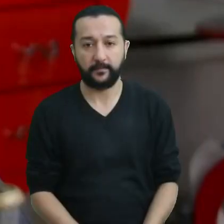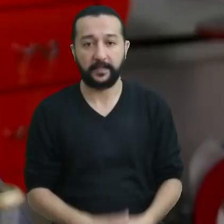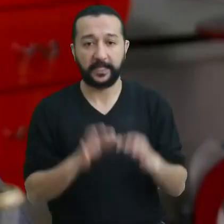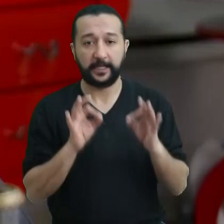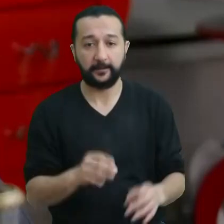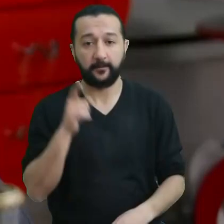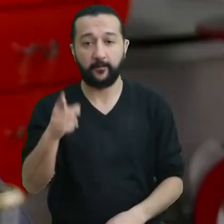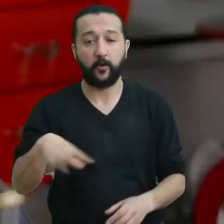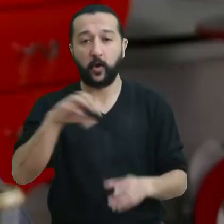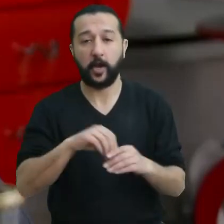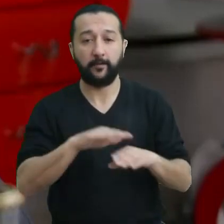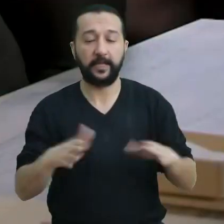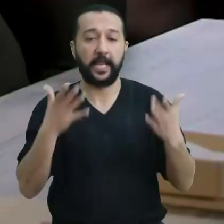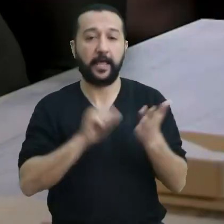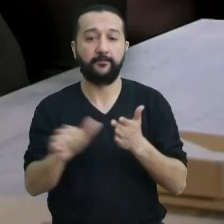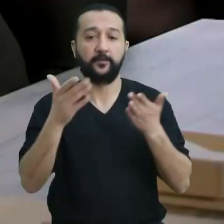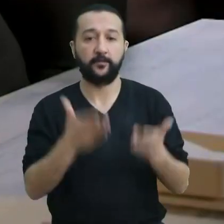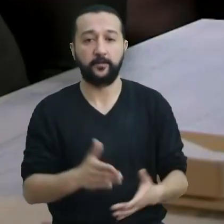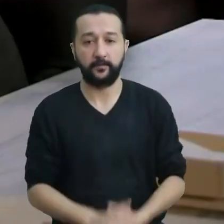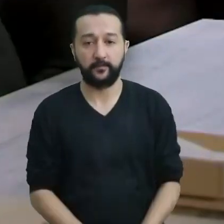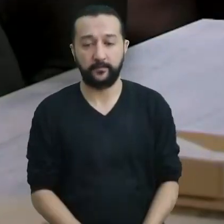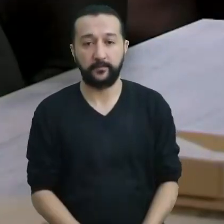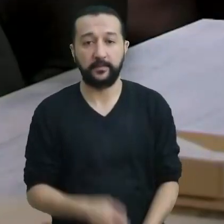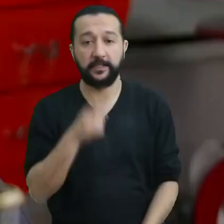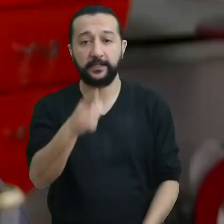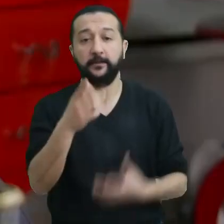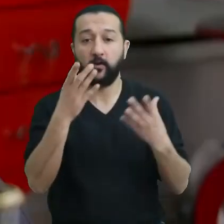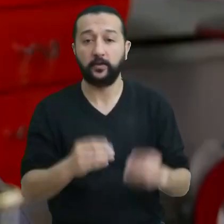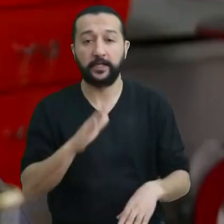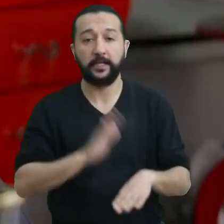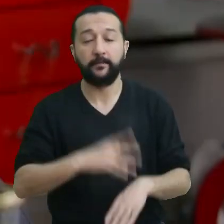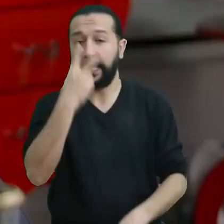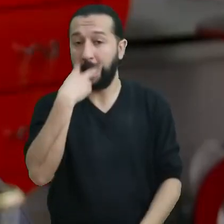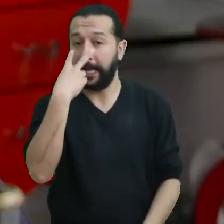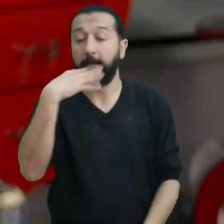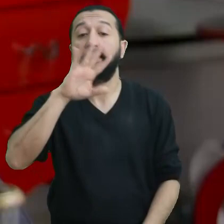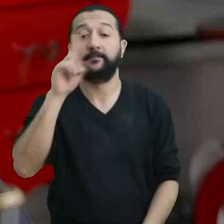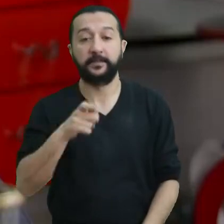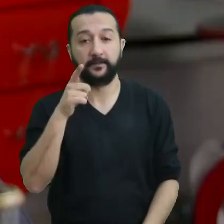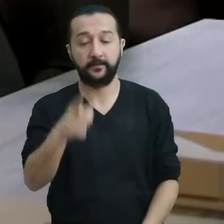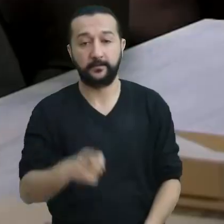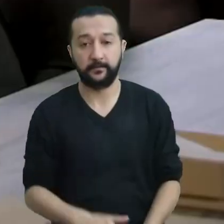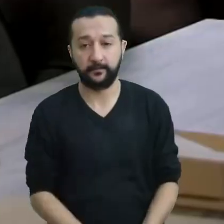İşte olan bir tanesi bu. Siz olsanız ağlamaz mısınız?